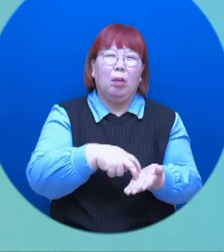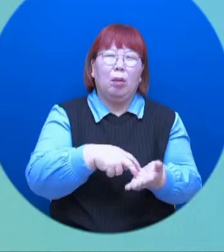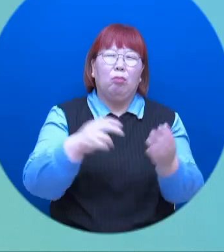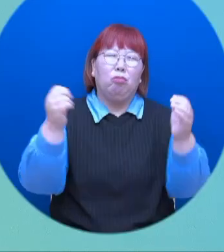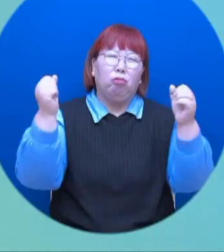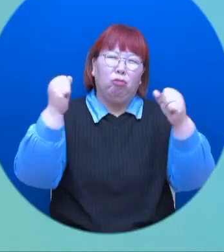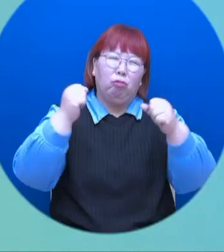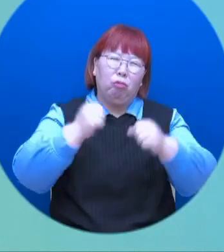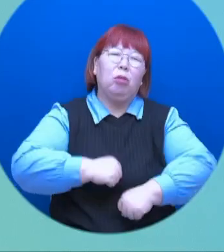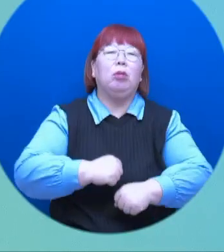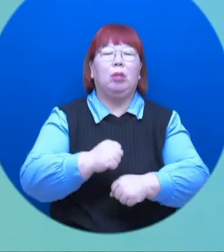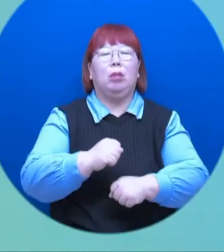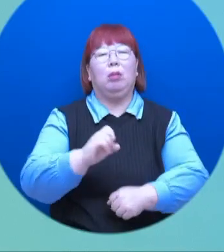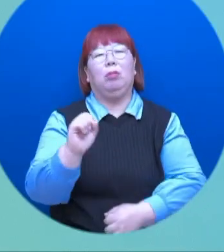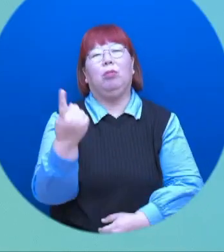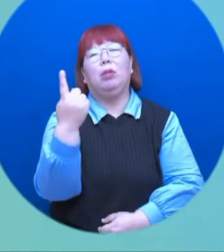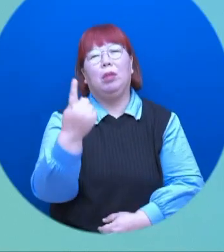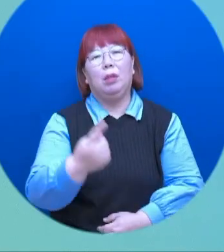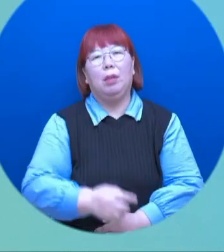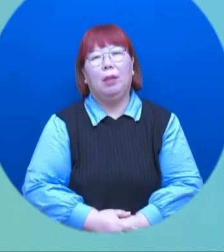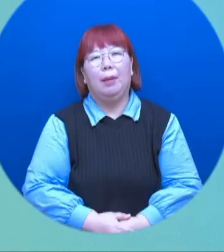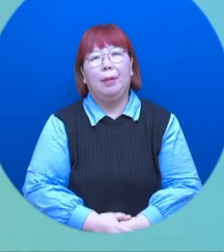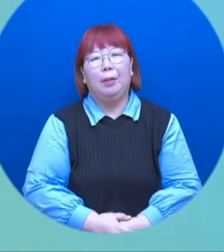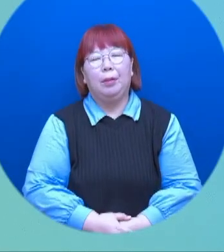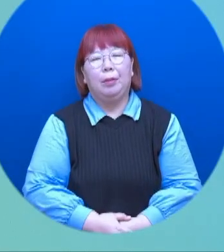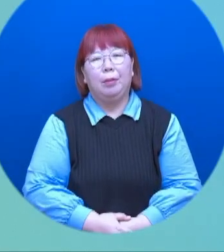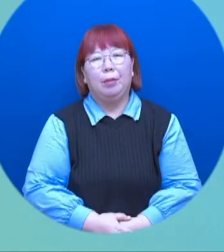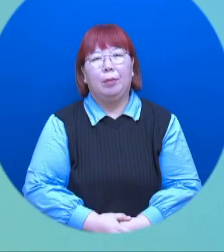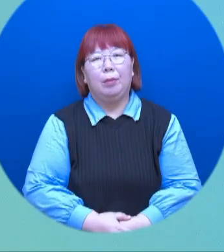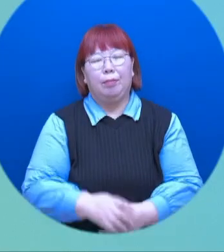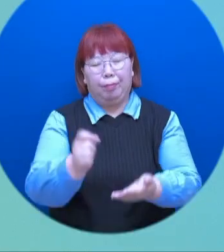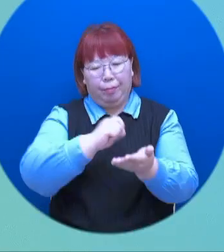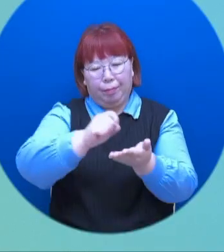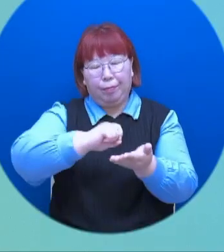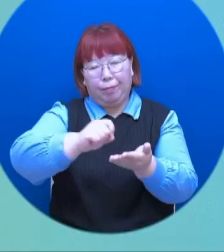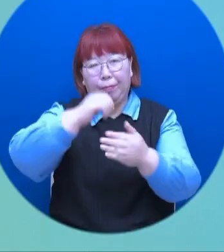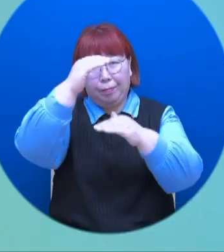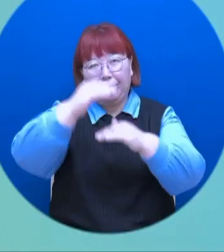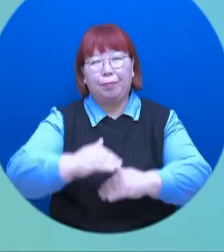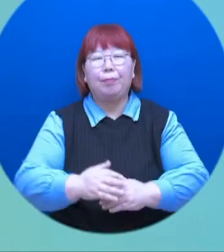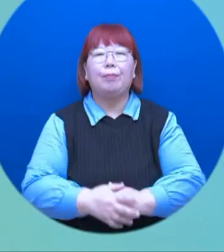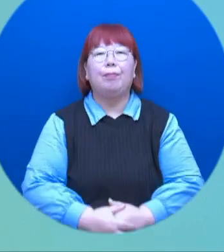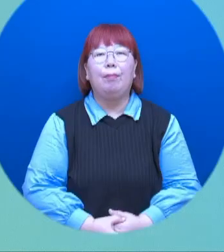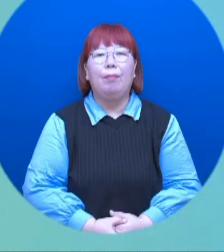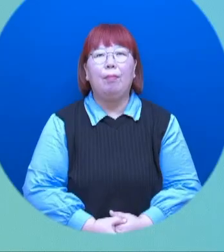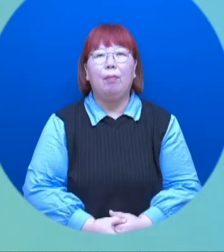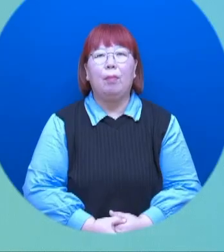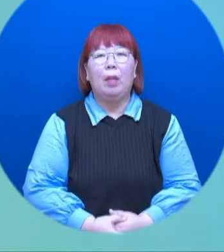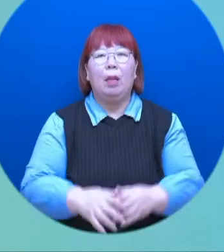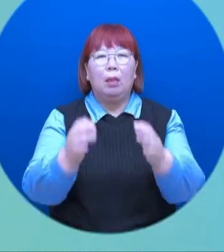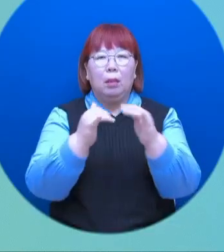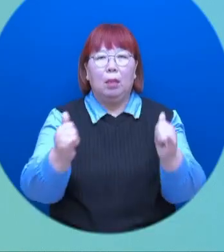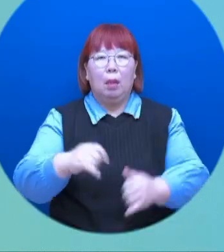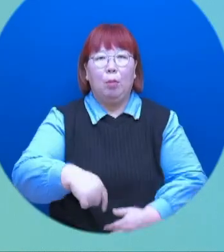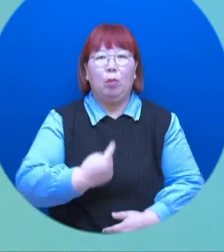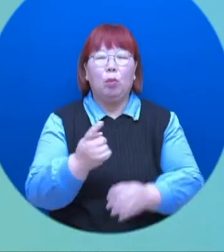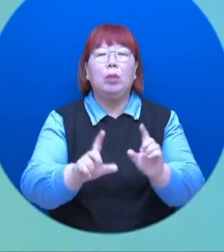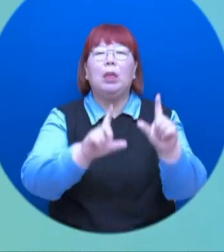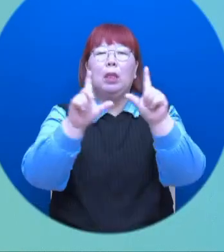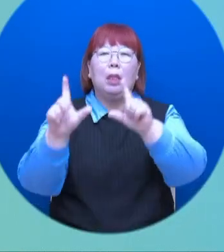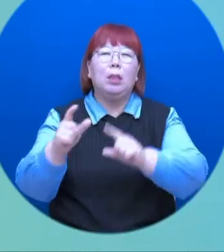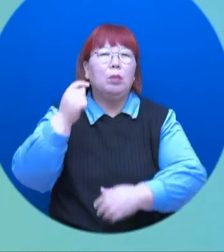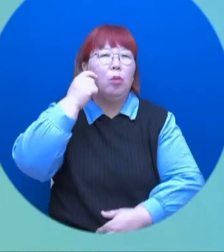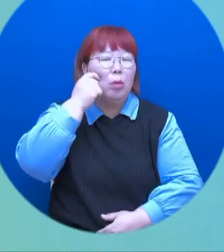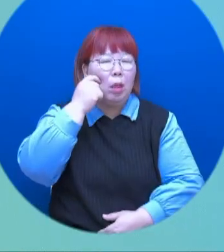무너지게 만드는 요인이다 라고 쓰고 있습니다. 여러분, 사람은 혼자 살지 못해요. 더불어